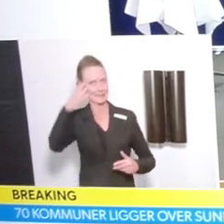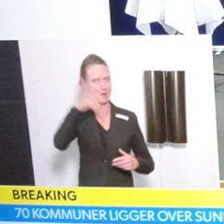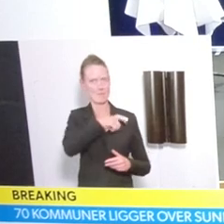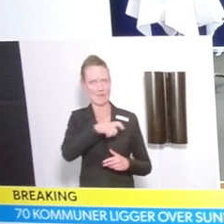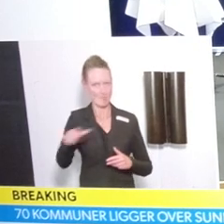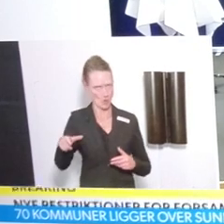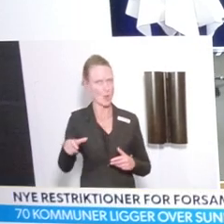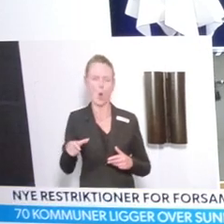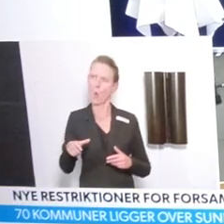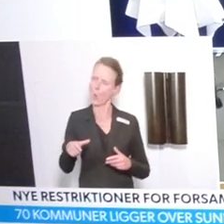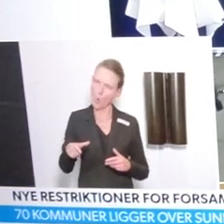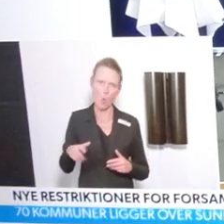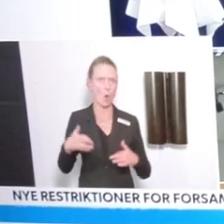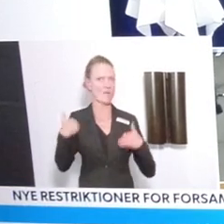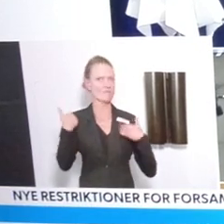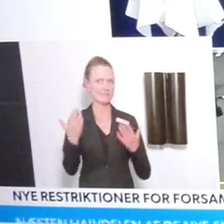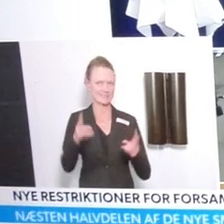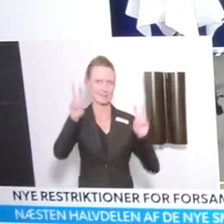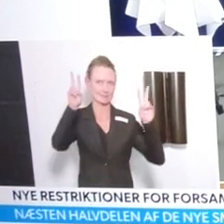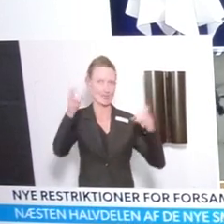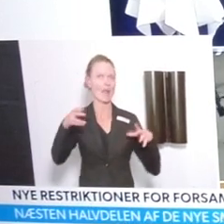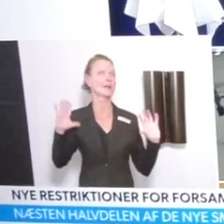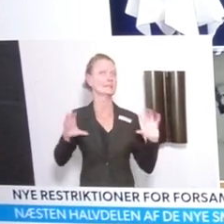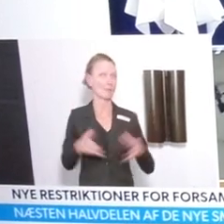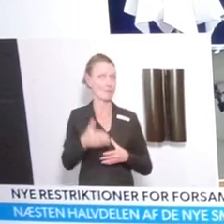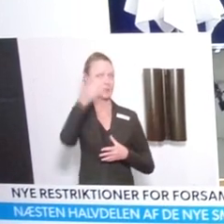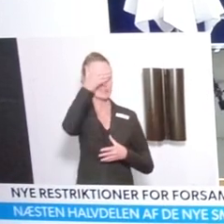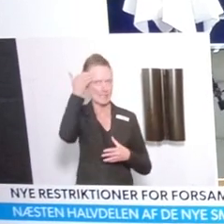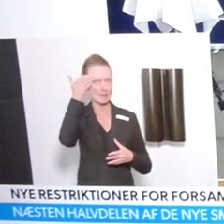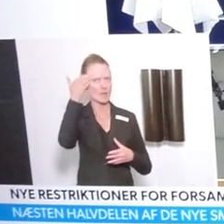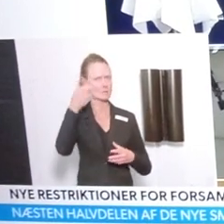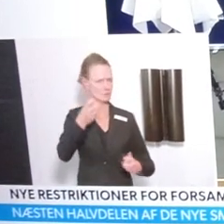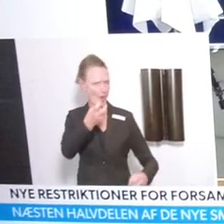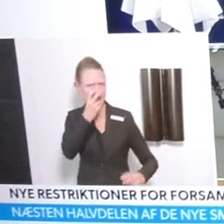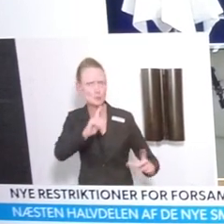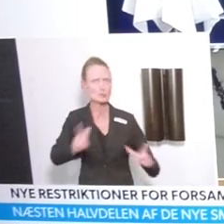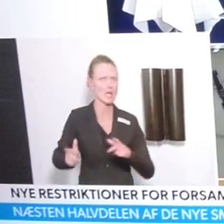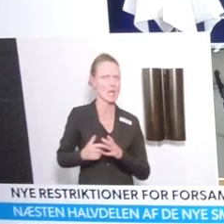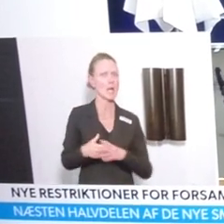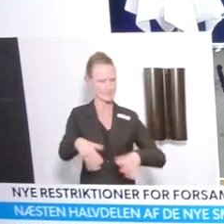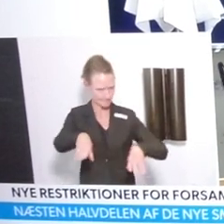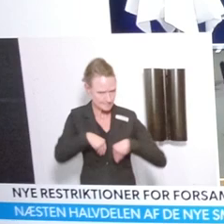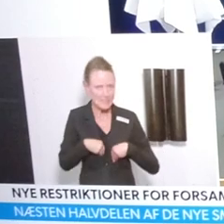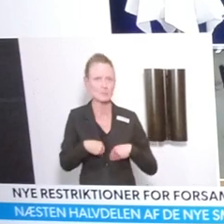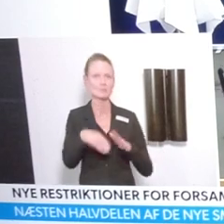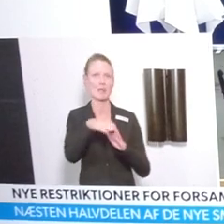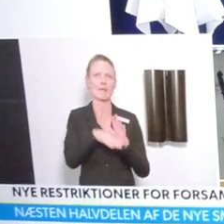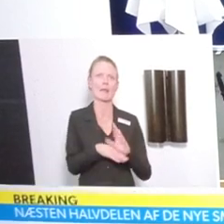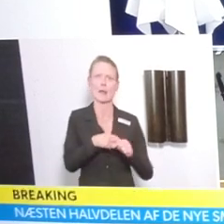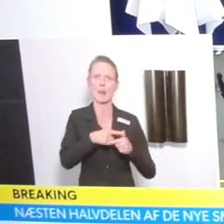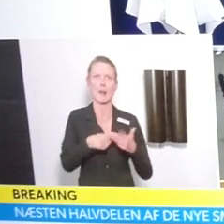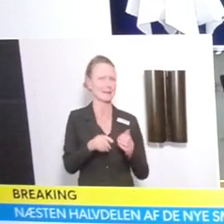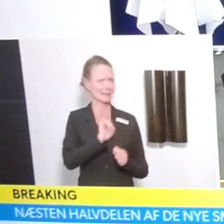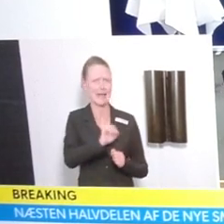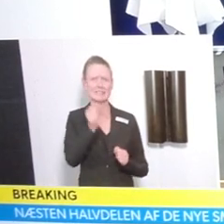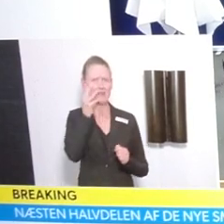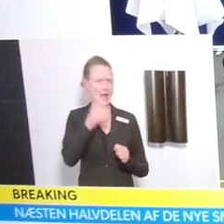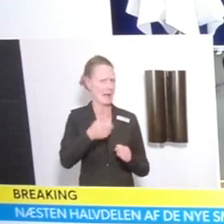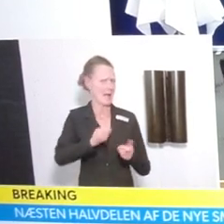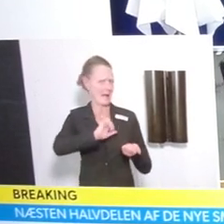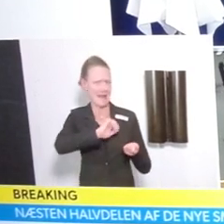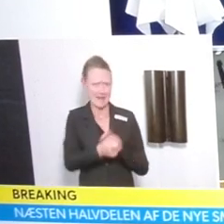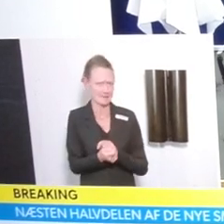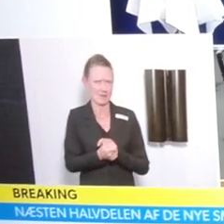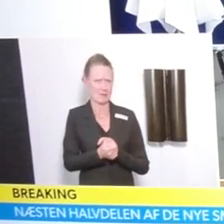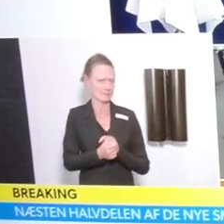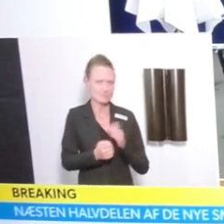kaldte samfundssind dengang, altså virkelig tog tiltagene til sig og i den grad ændrede deres hverdag og skruede ned for de